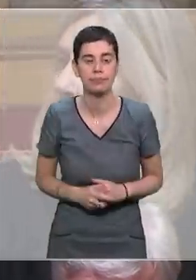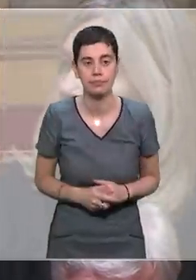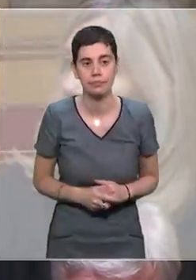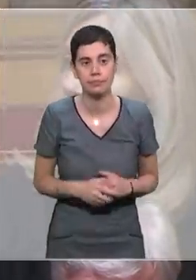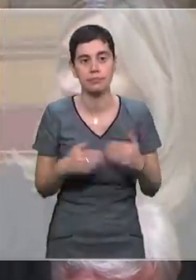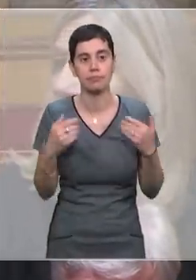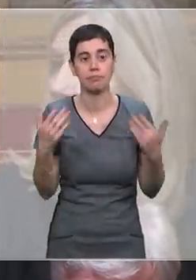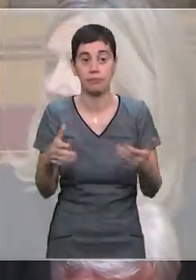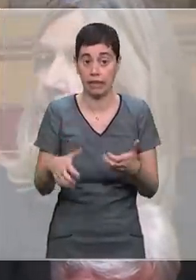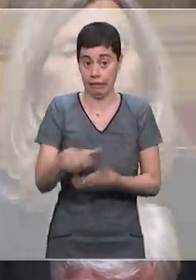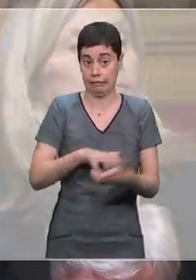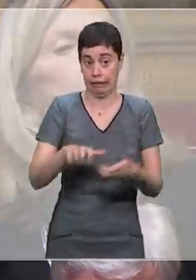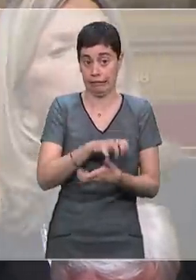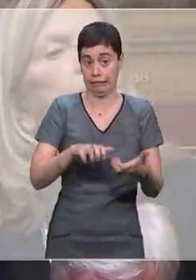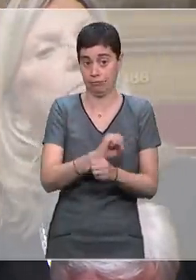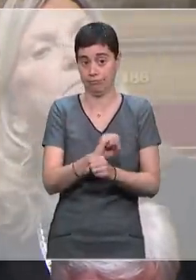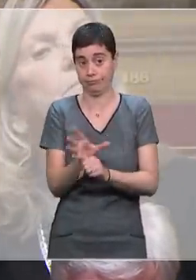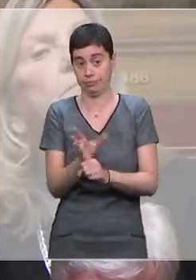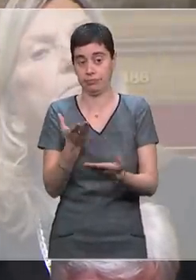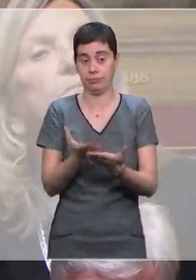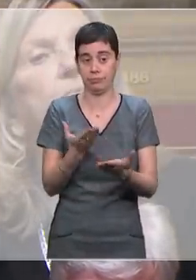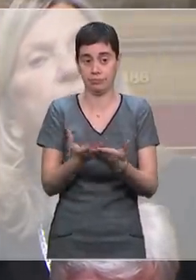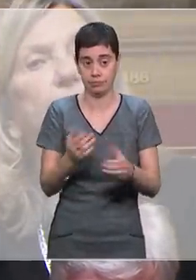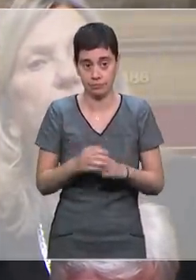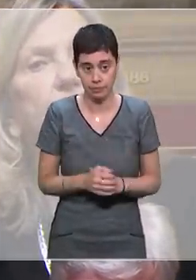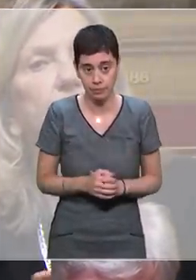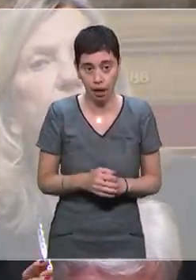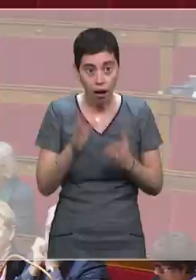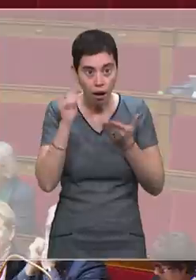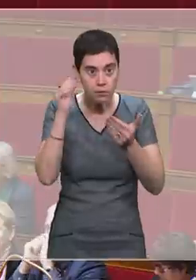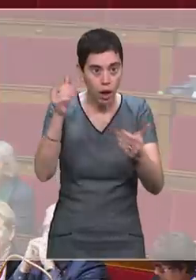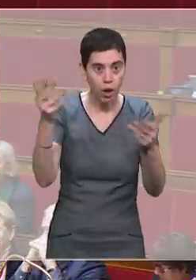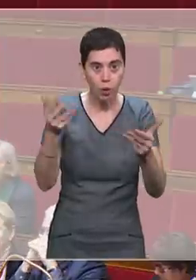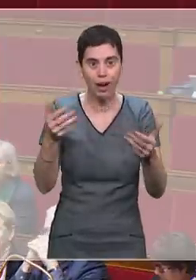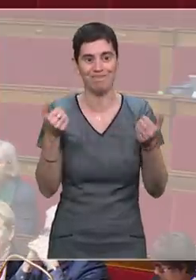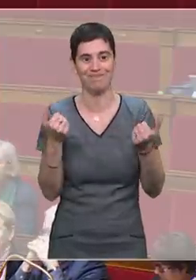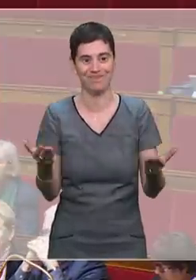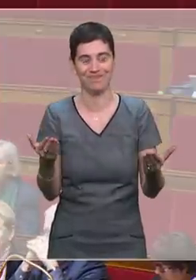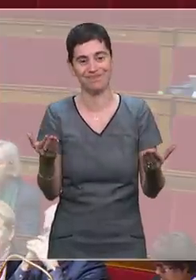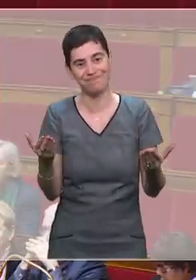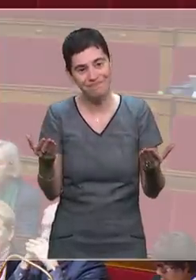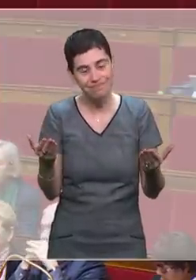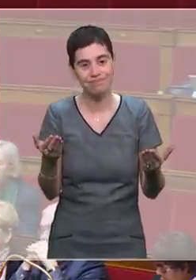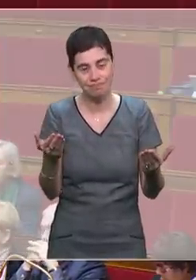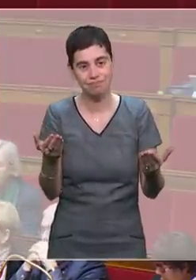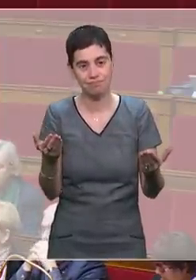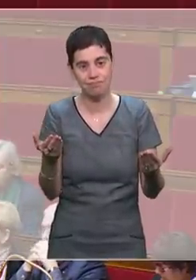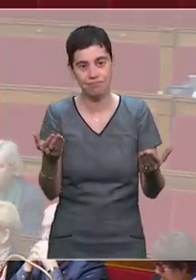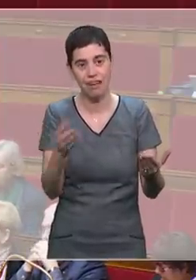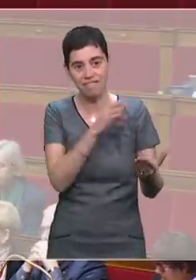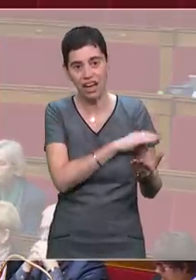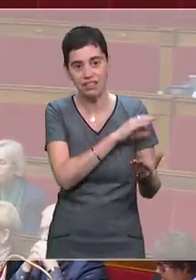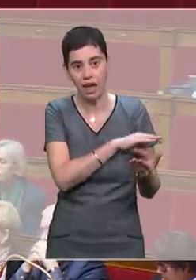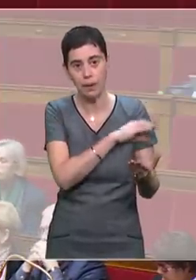pendant cette crise sanitaire, des grands espoirs avaient été placés avant d'être cruellement déçus dans la